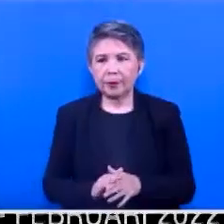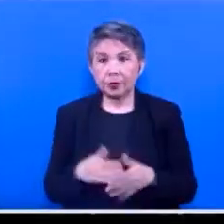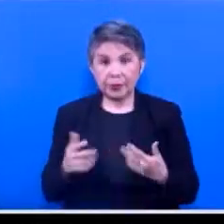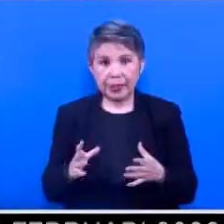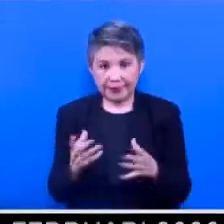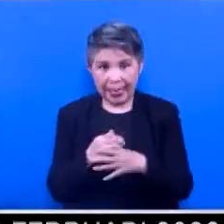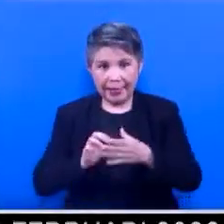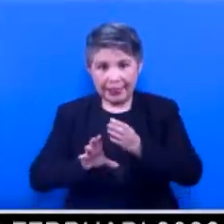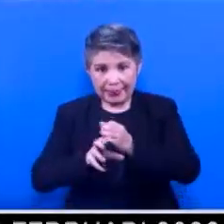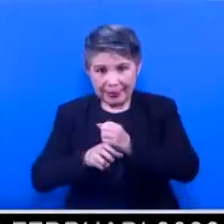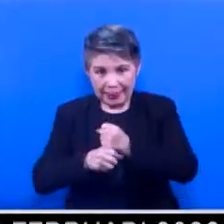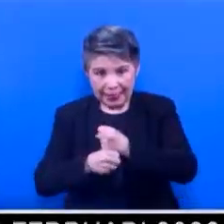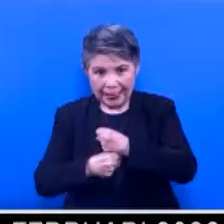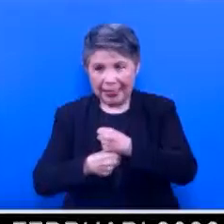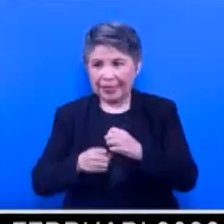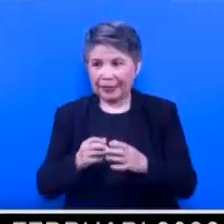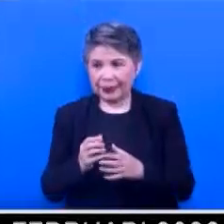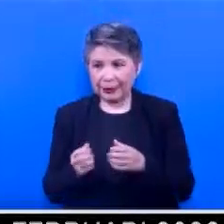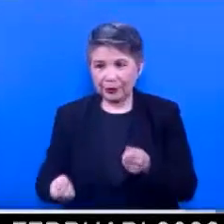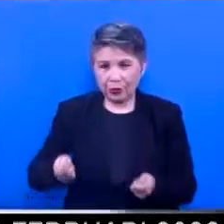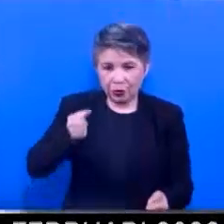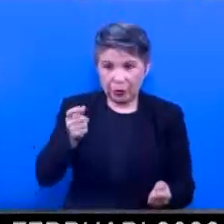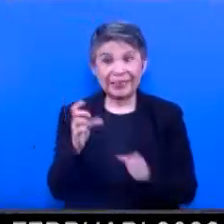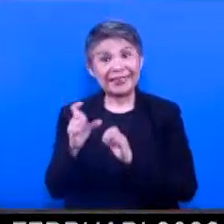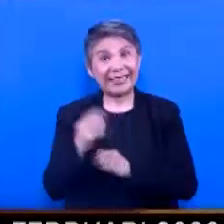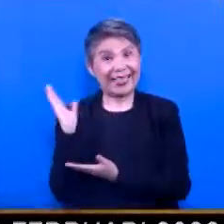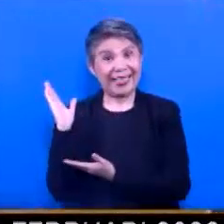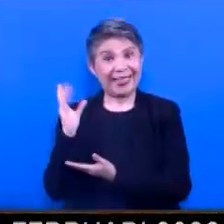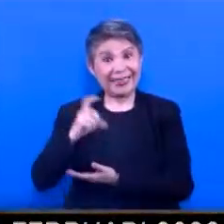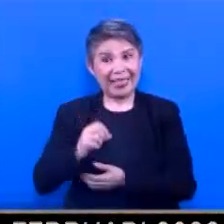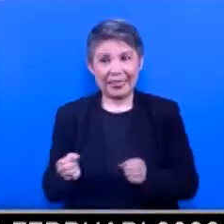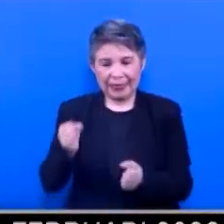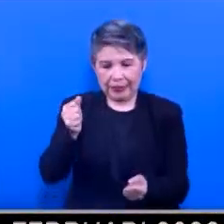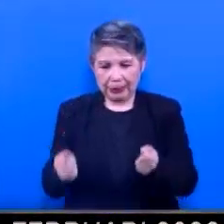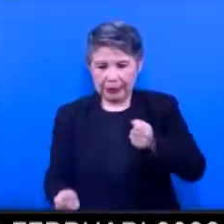Satu-satu. Oh, satu-satu. Oh, gini.